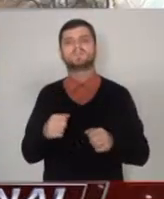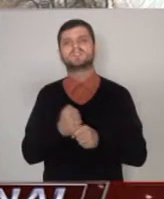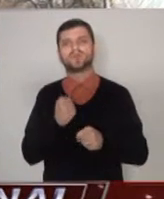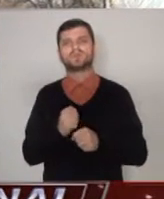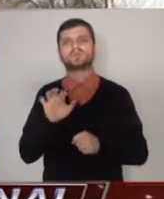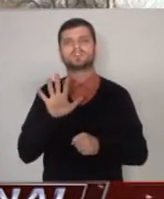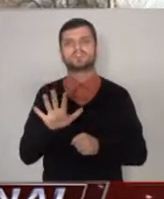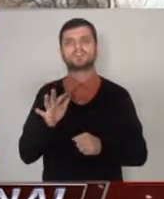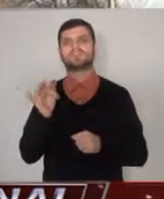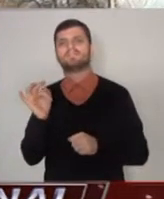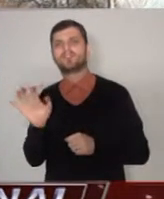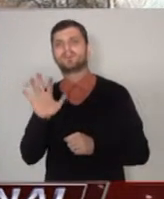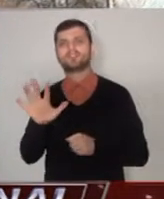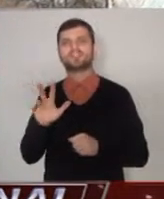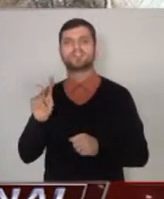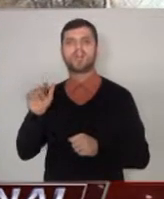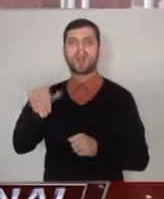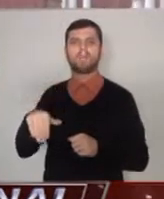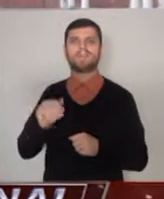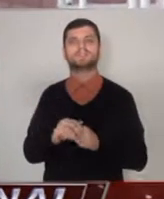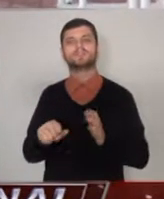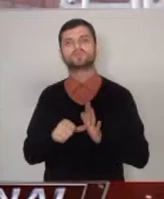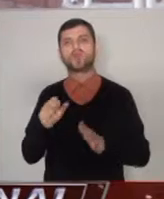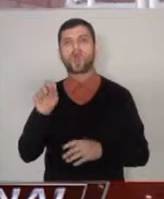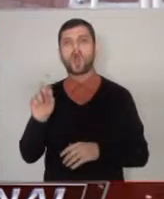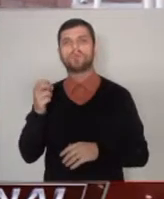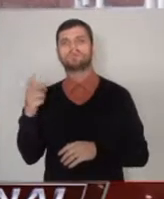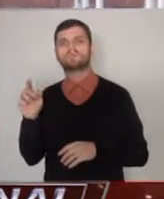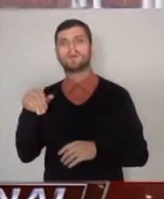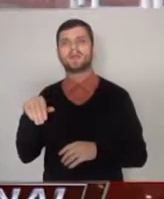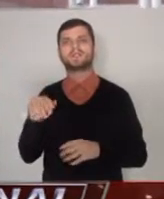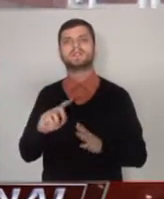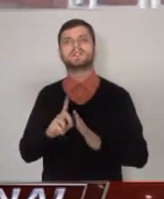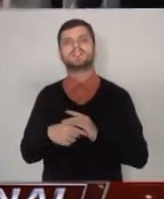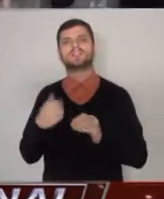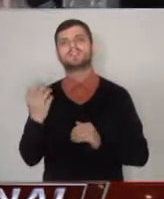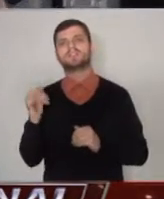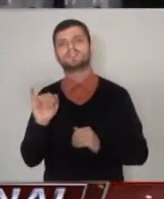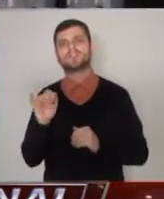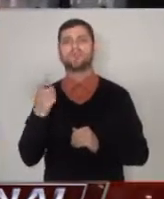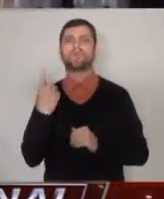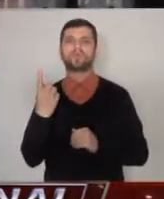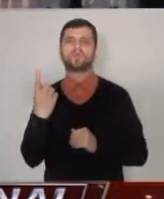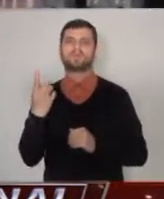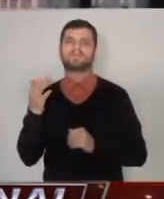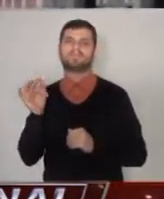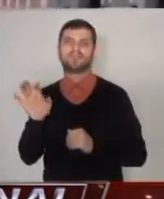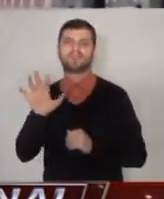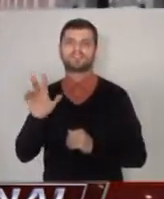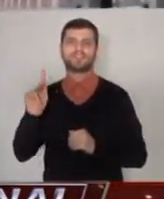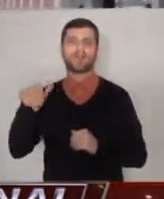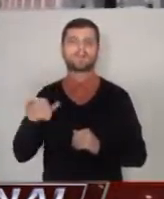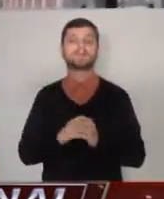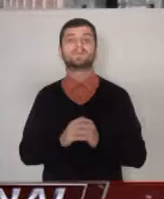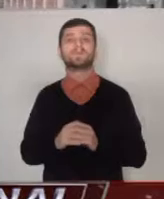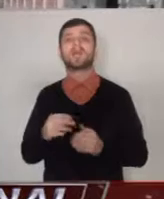5,5 km în satul Capul Coastei și doar 800 de metri din cei 1,5 km în satul Maluku Flori. Lucrarea a costat în jur de